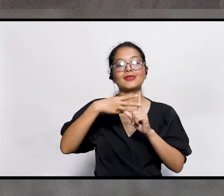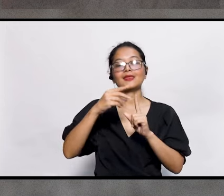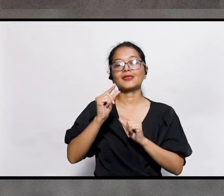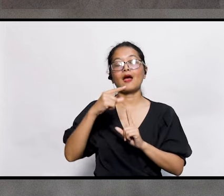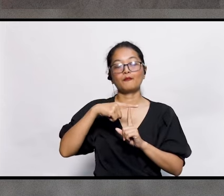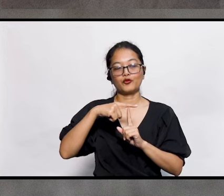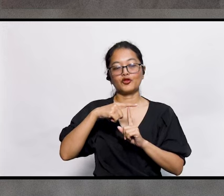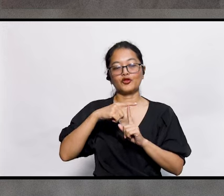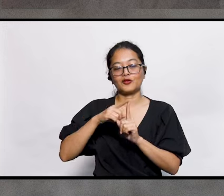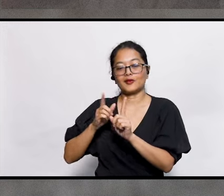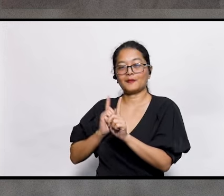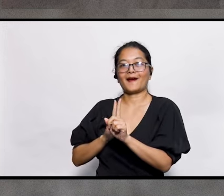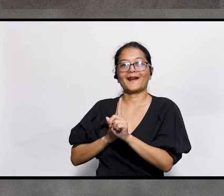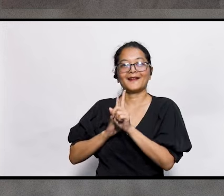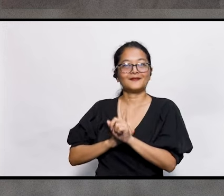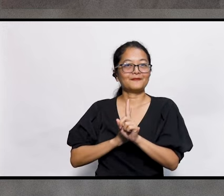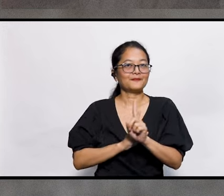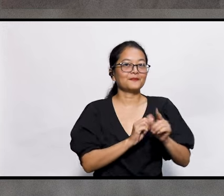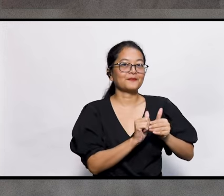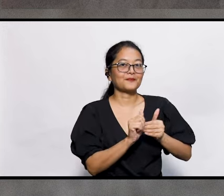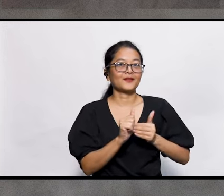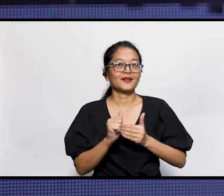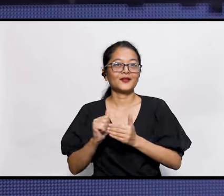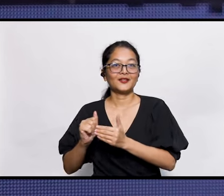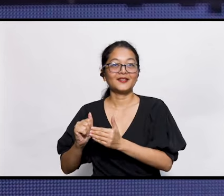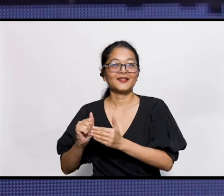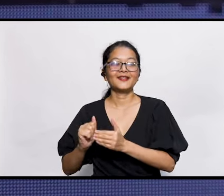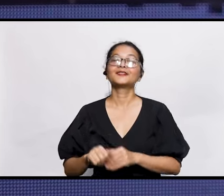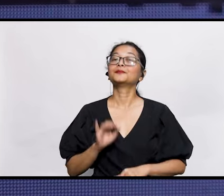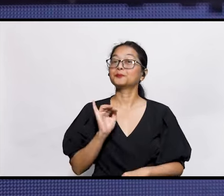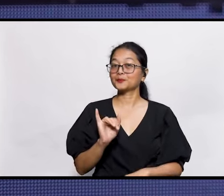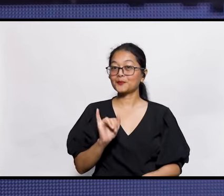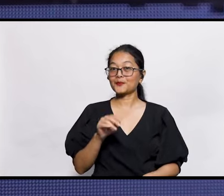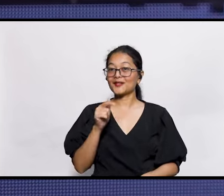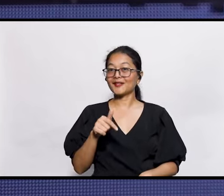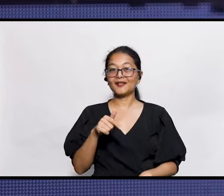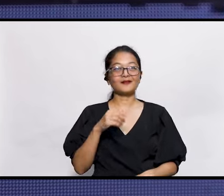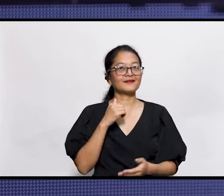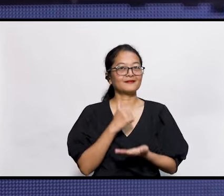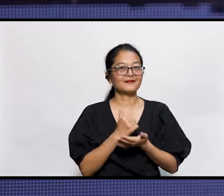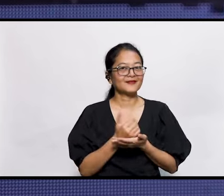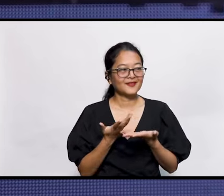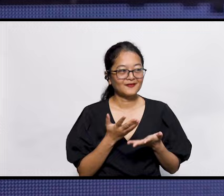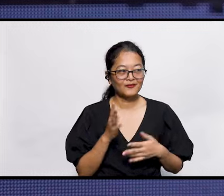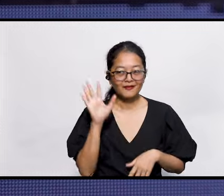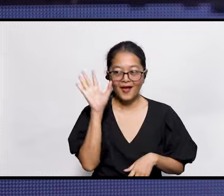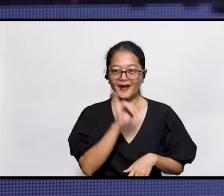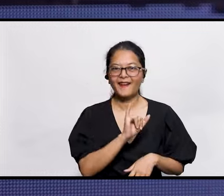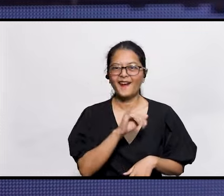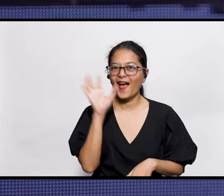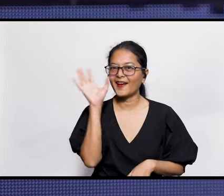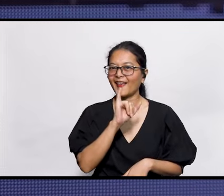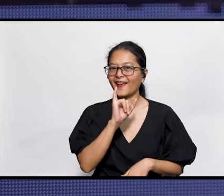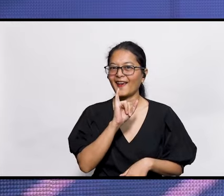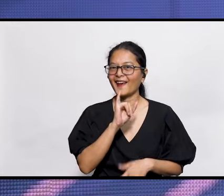mengikuti mereka this is this is a awkward strategy kalau tembok harusnya